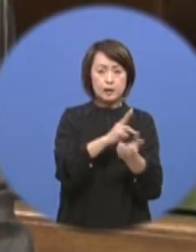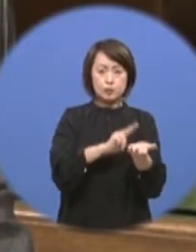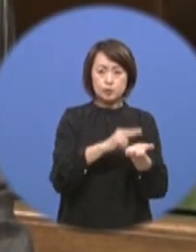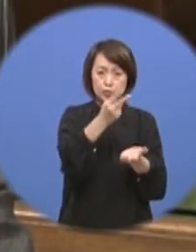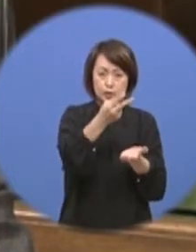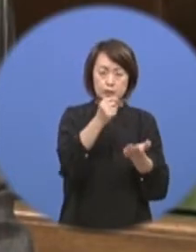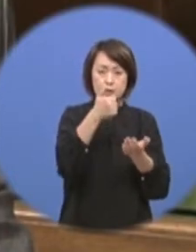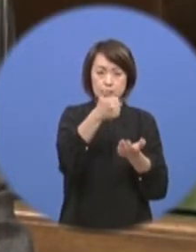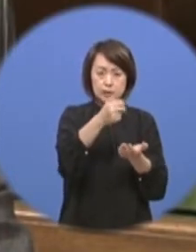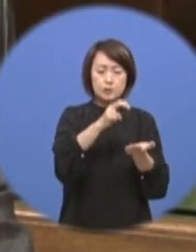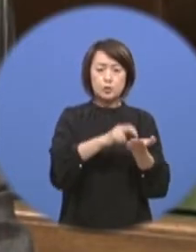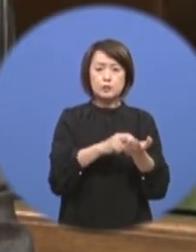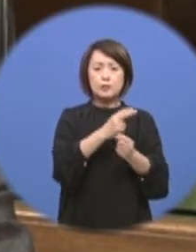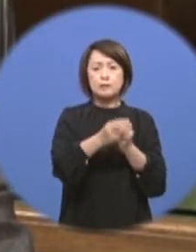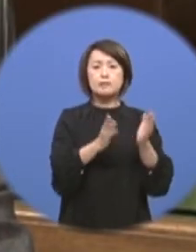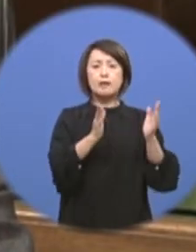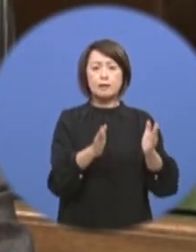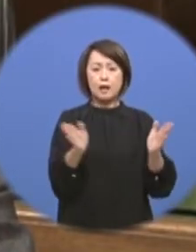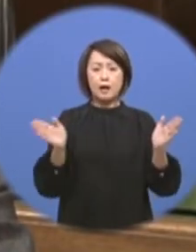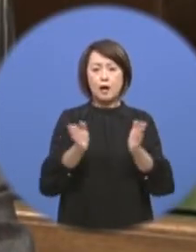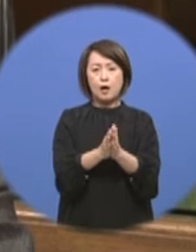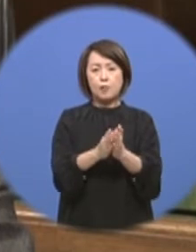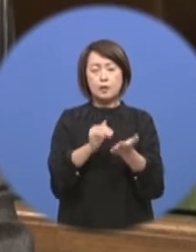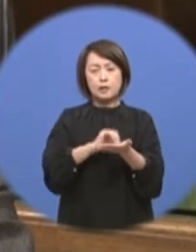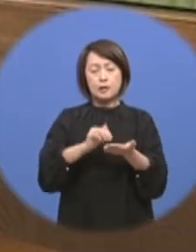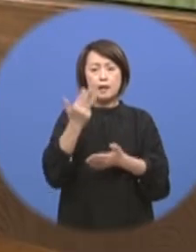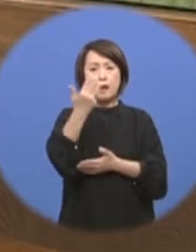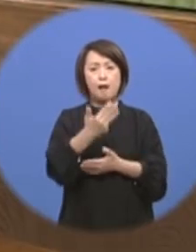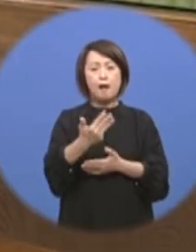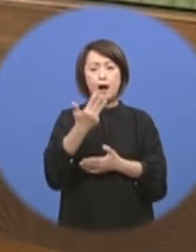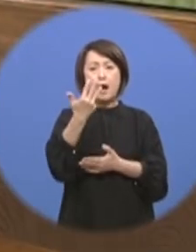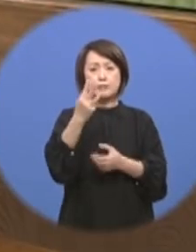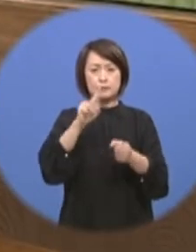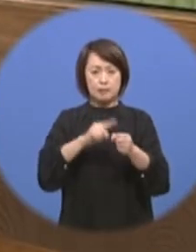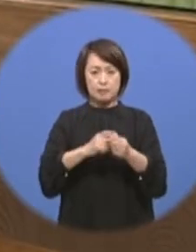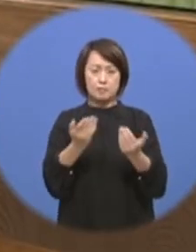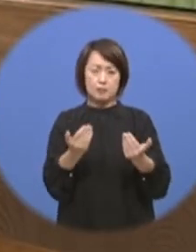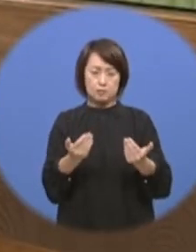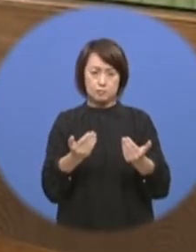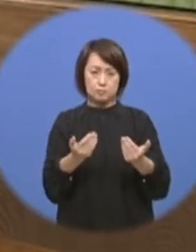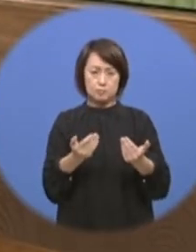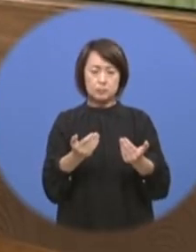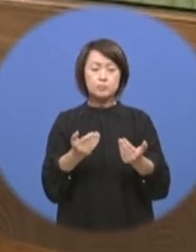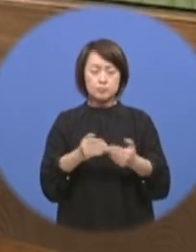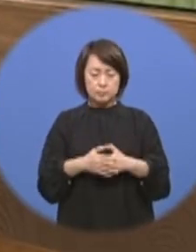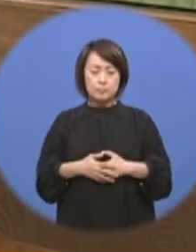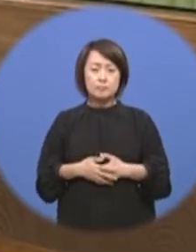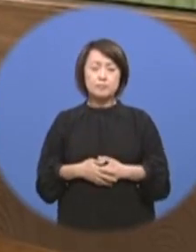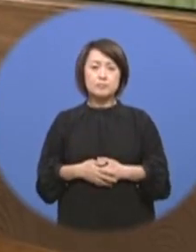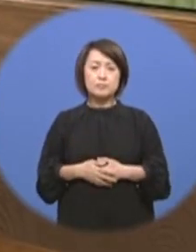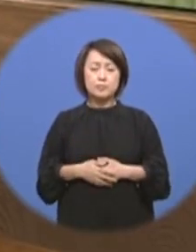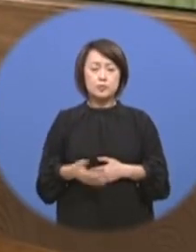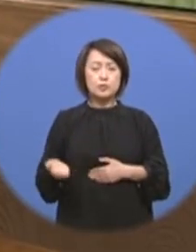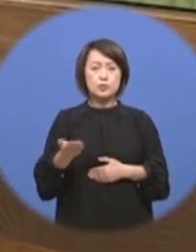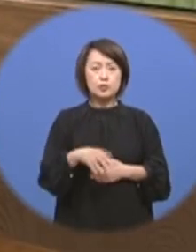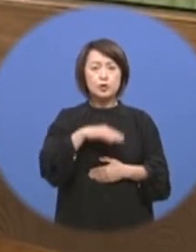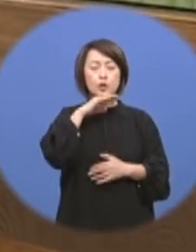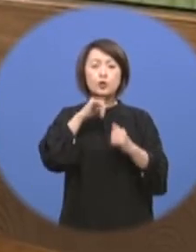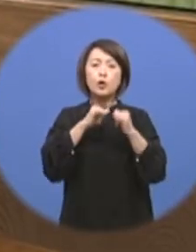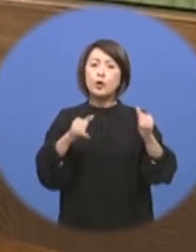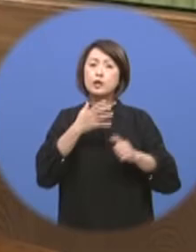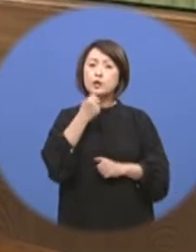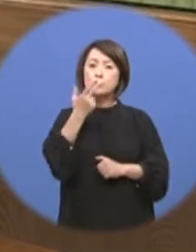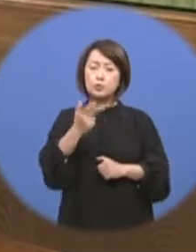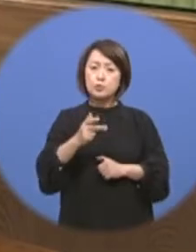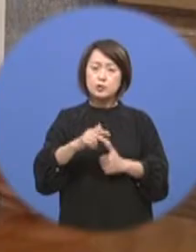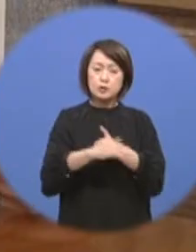若手の医師は少なくとも行けるようになっていくということになりますそれから次はですね高齢者をくじを取り巻く状況